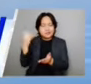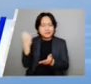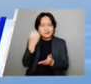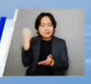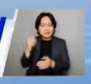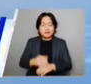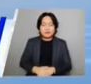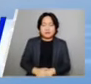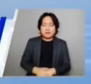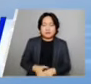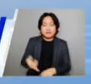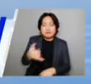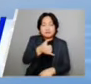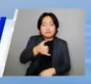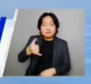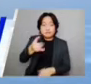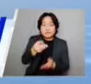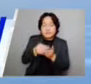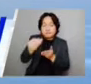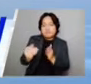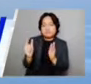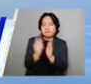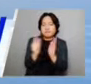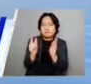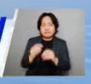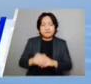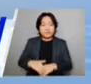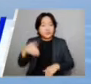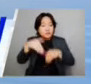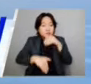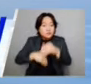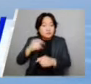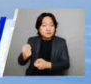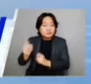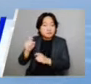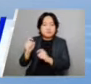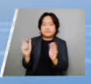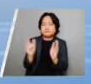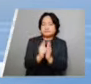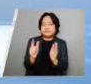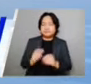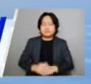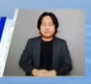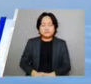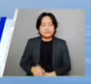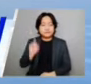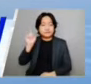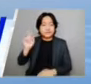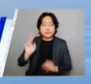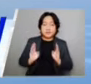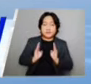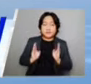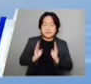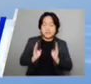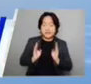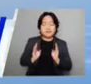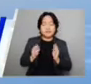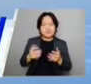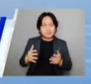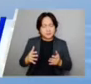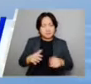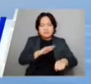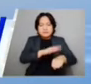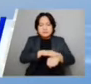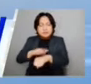at bawal ng lumangoy, maglayag at mangisda. Sa Baguio City, tinaas ang wind signal kanina kaya otomatiko nagsuspende